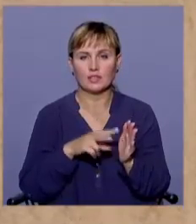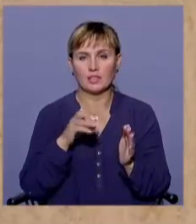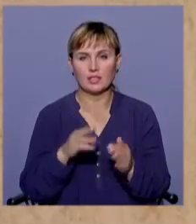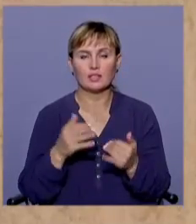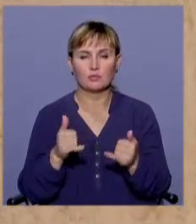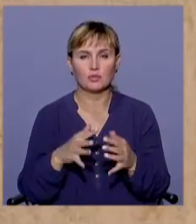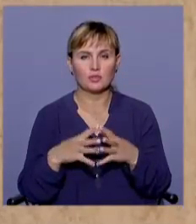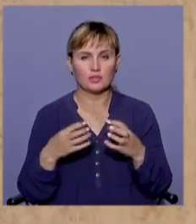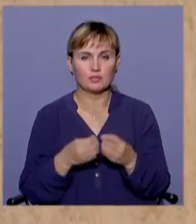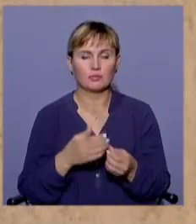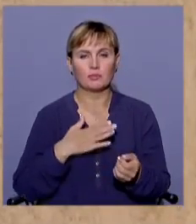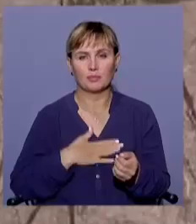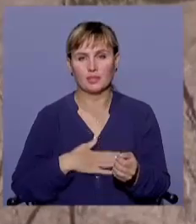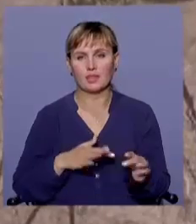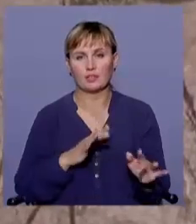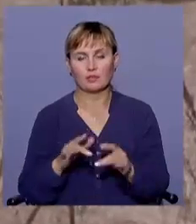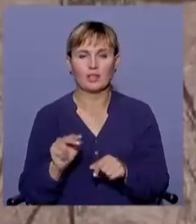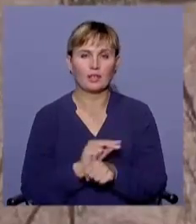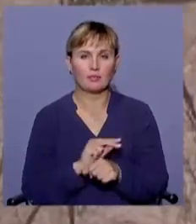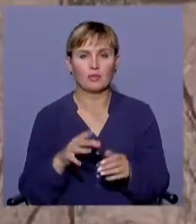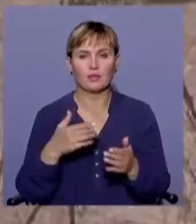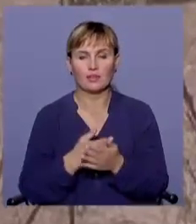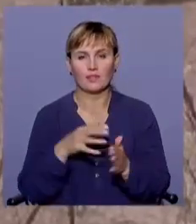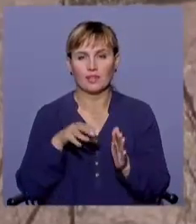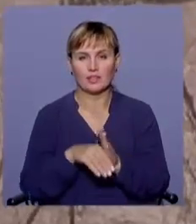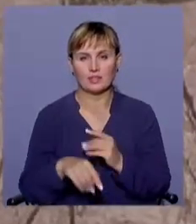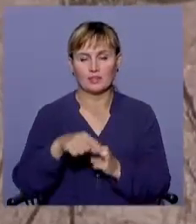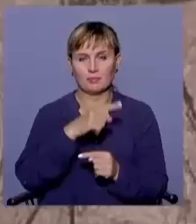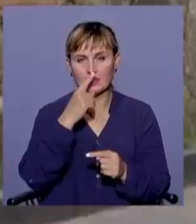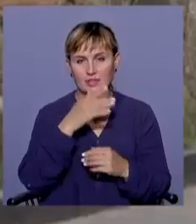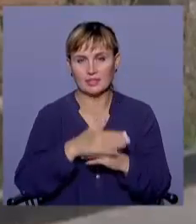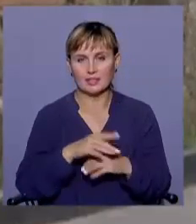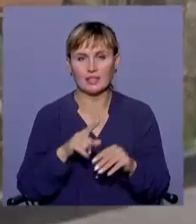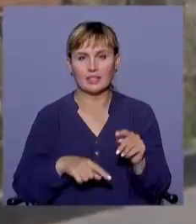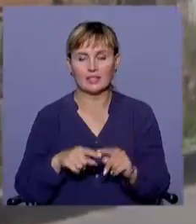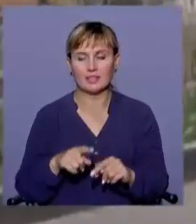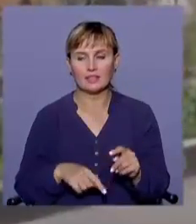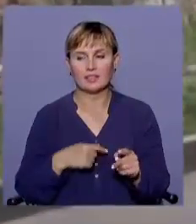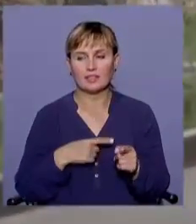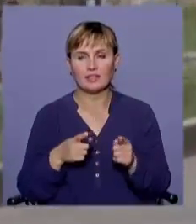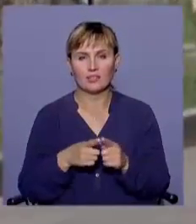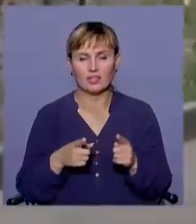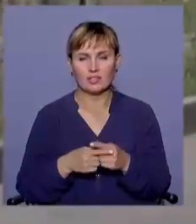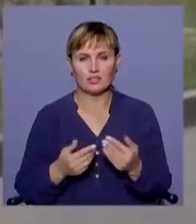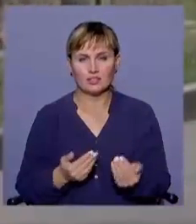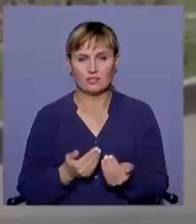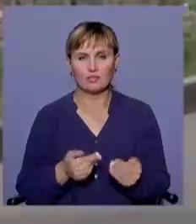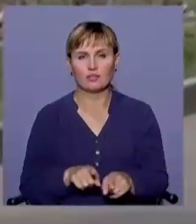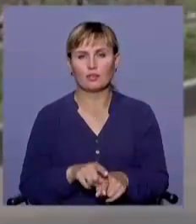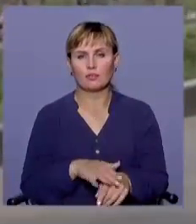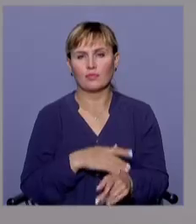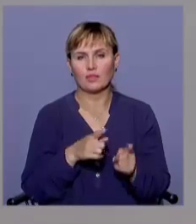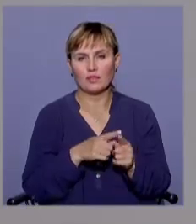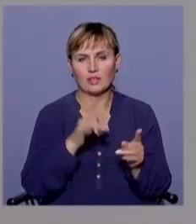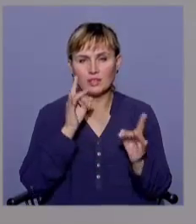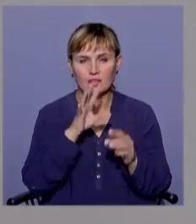Теперь у семьи лишь приятные хлопоты. Ремонт и новоселье в кругу близких и родных. Снимала на квартире, жила столько лет, я по квартирам,